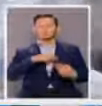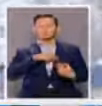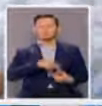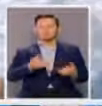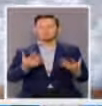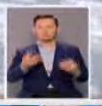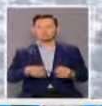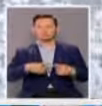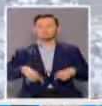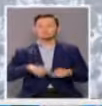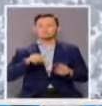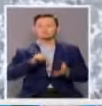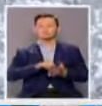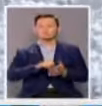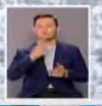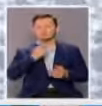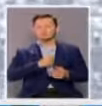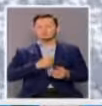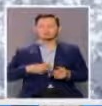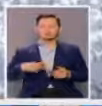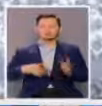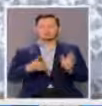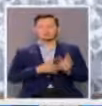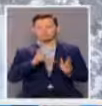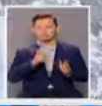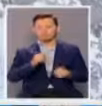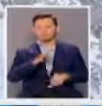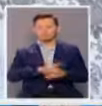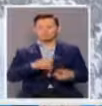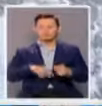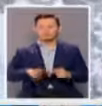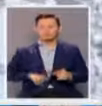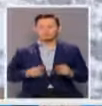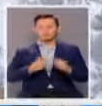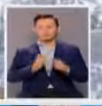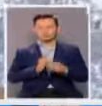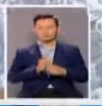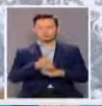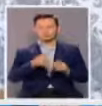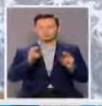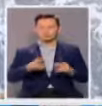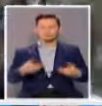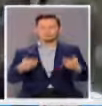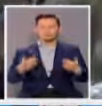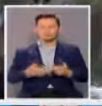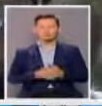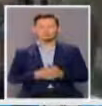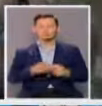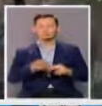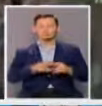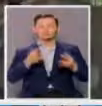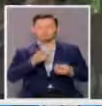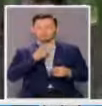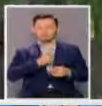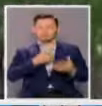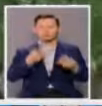бүгінде ортамызда жүрген Ұлы Отан соғысының 9 ардагерін компания басшылығы үйлеріне барып арнайы құттықтады. Бұл күн ауған